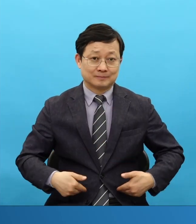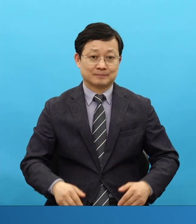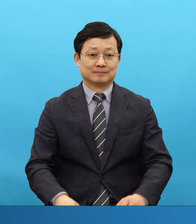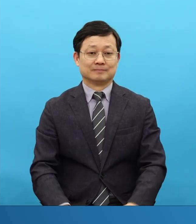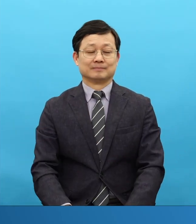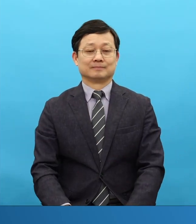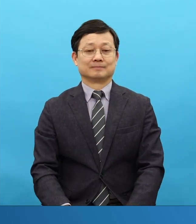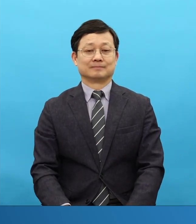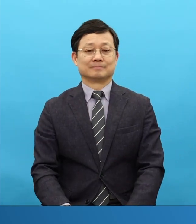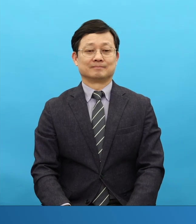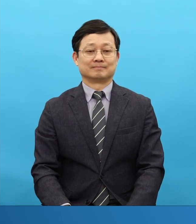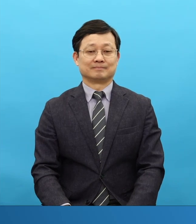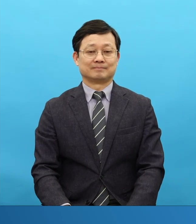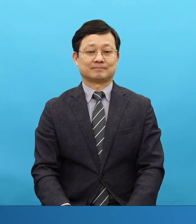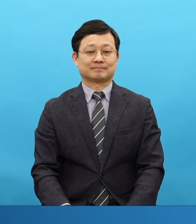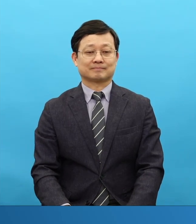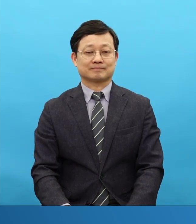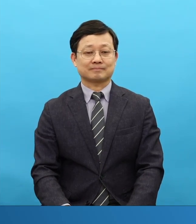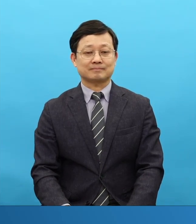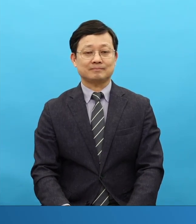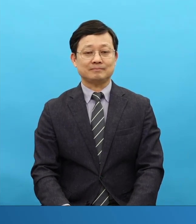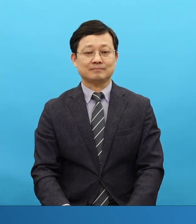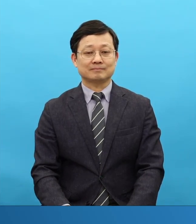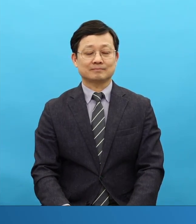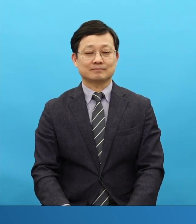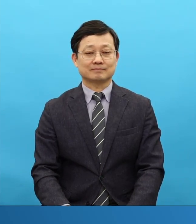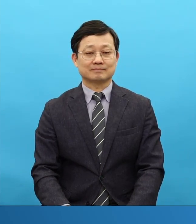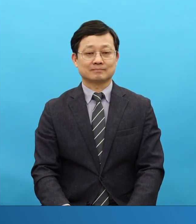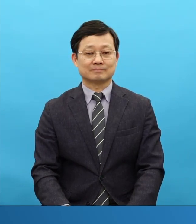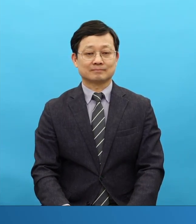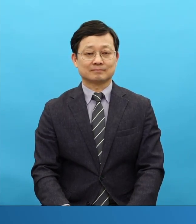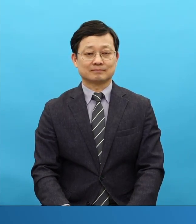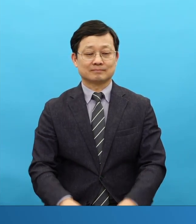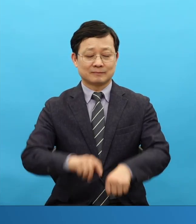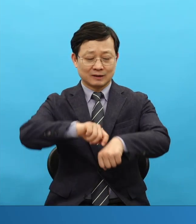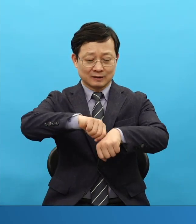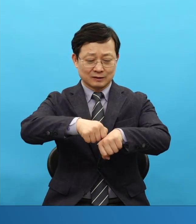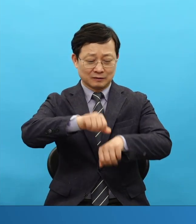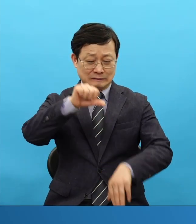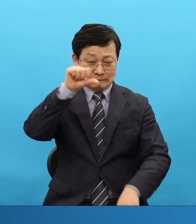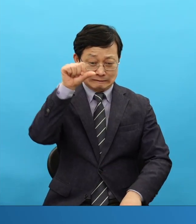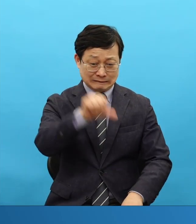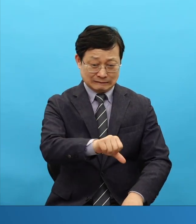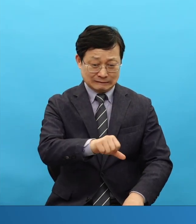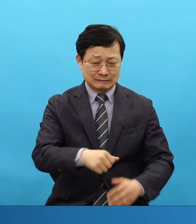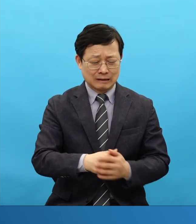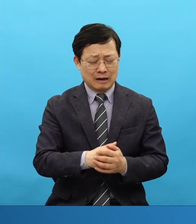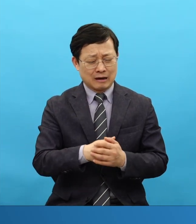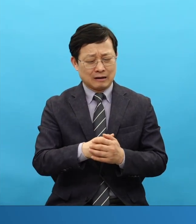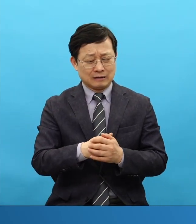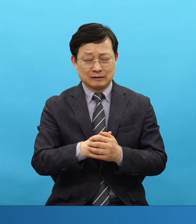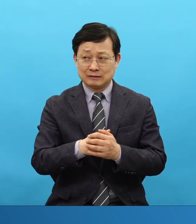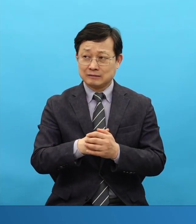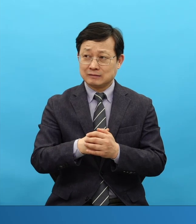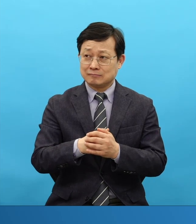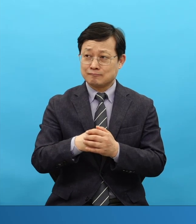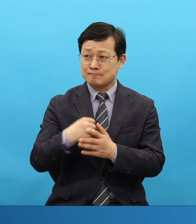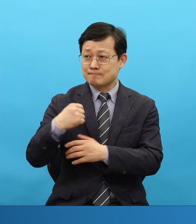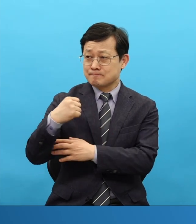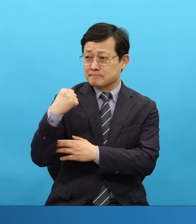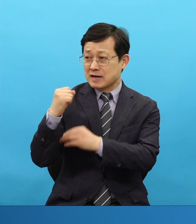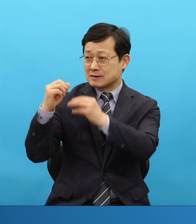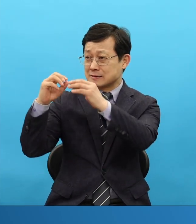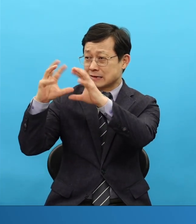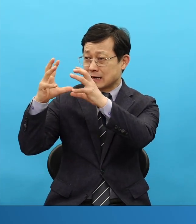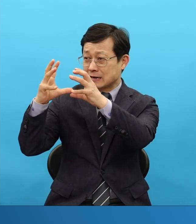재앙 속에 있다는 말은요, 막 강대국들이 계속 전쟁, 지금까지 12,000번 정도 했습니다. And disasters, the powerful